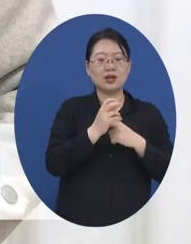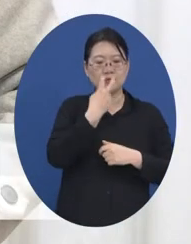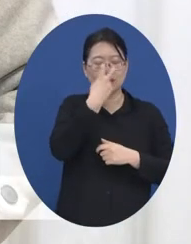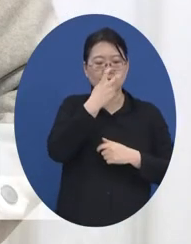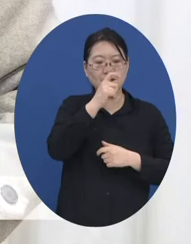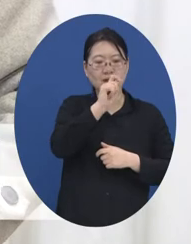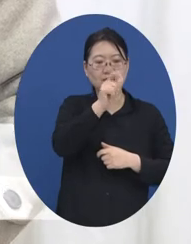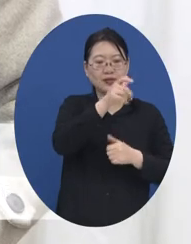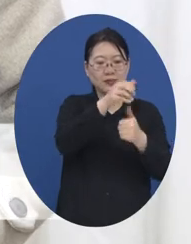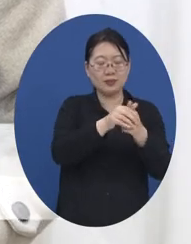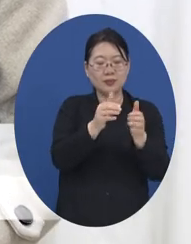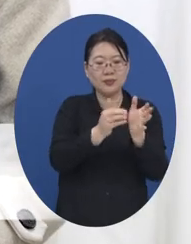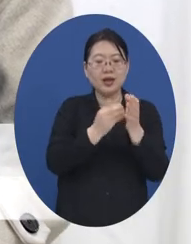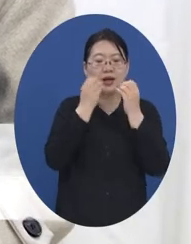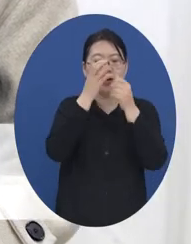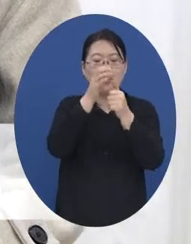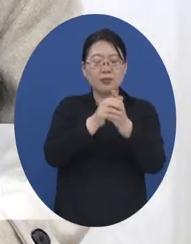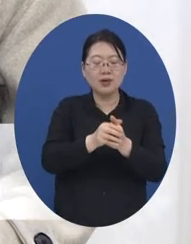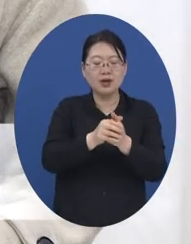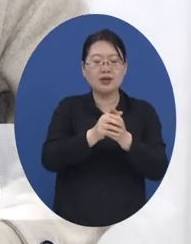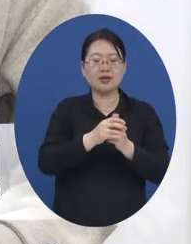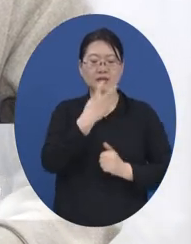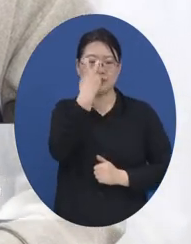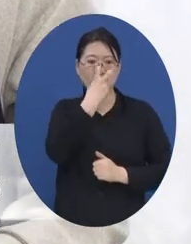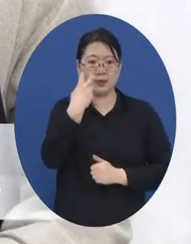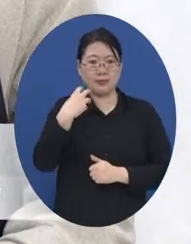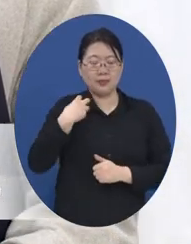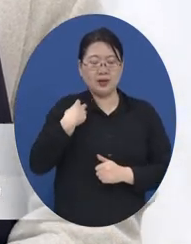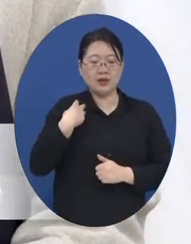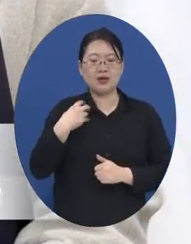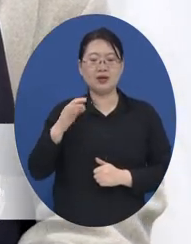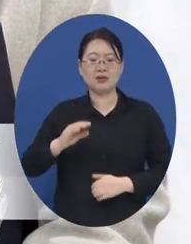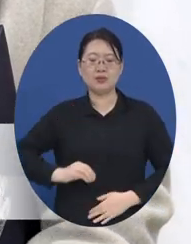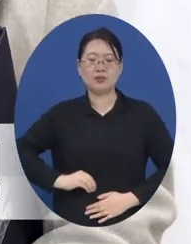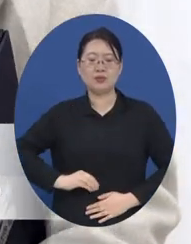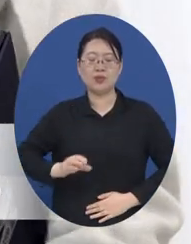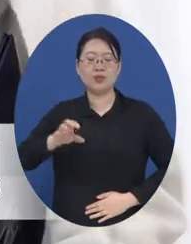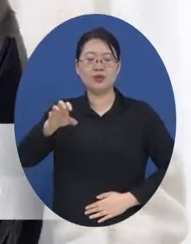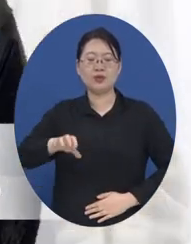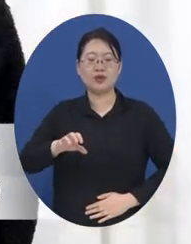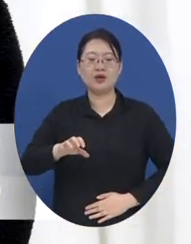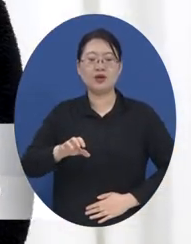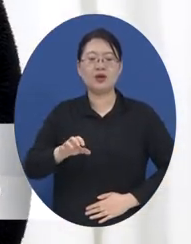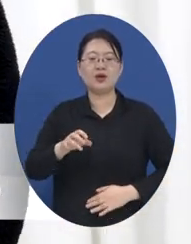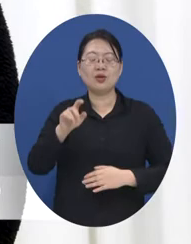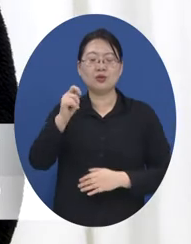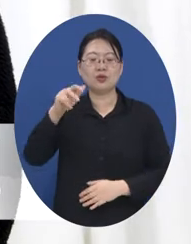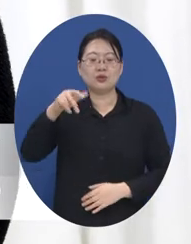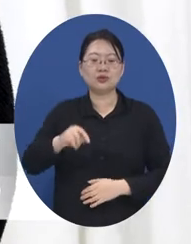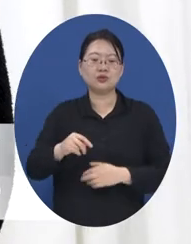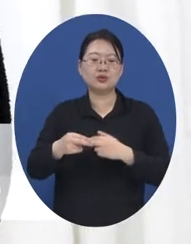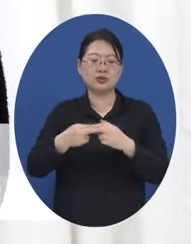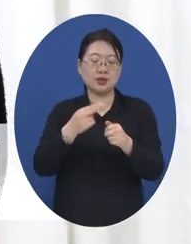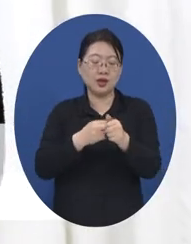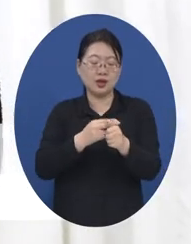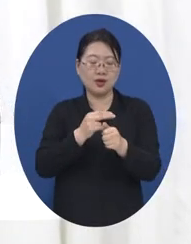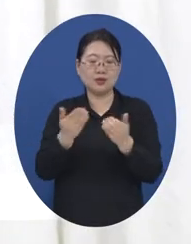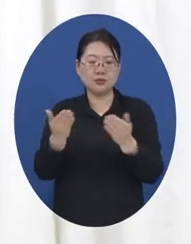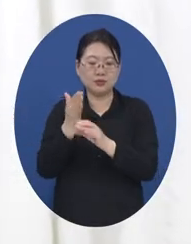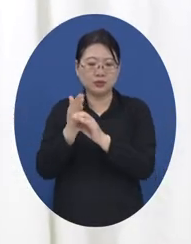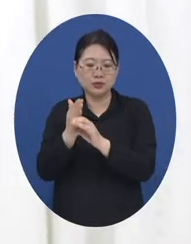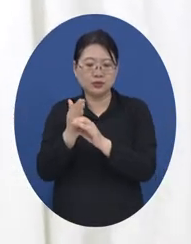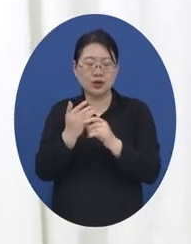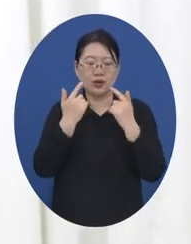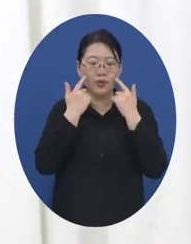밝혔습니다. 새로 임명된 역학조사관은 시군 보건소에서 공중보건의사로 근무하면서 확진자가 발생하면